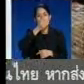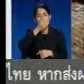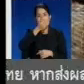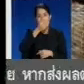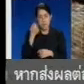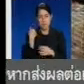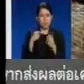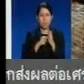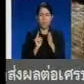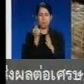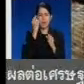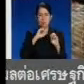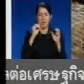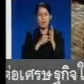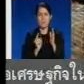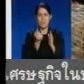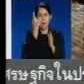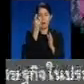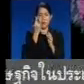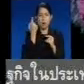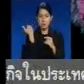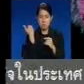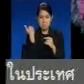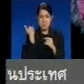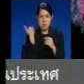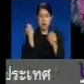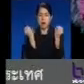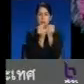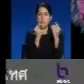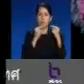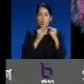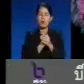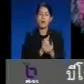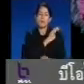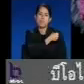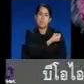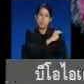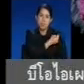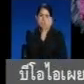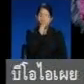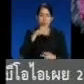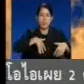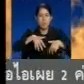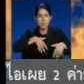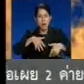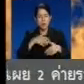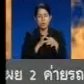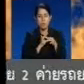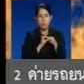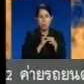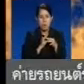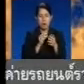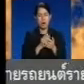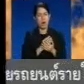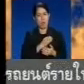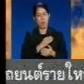ใหม่ที่ทำให้เกิดผลกระทบรุนแรงด้านสาธารณสุขและเศรษฐกิจเนื่องจากผู้คนตื่นตระหนกไม่กล้าเดินทางแม้จะเป็